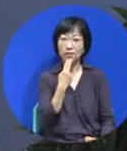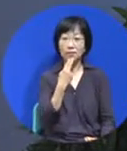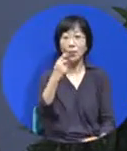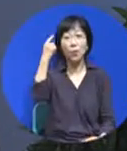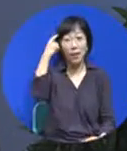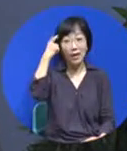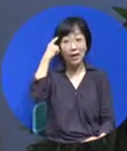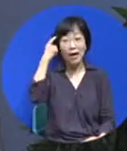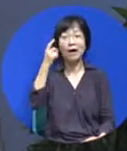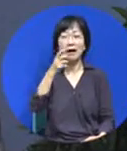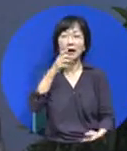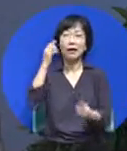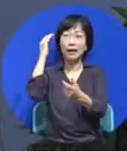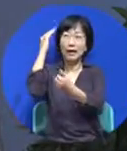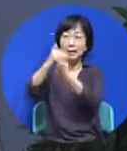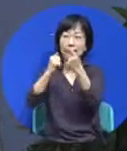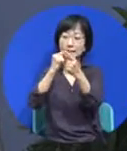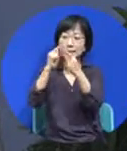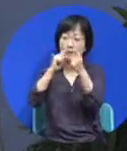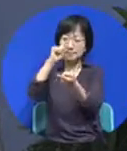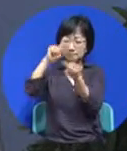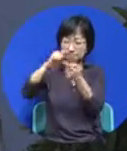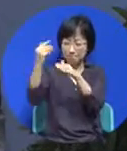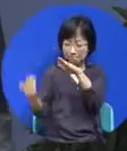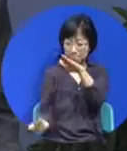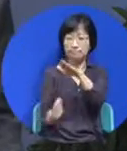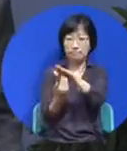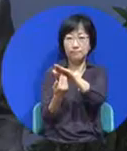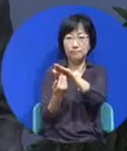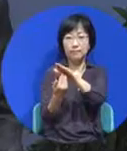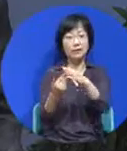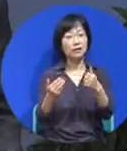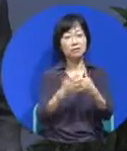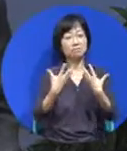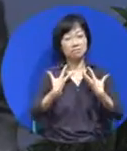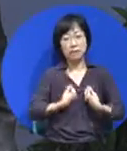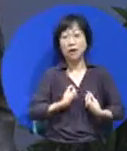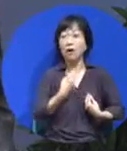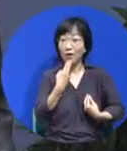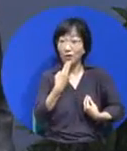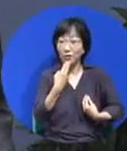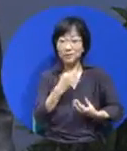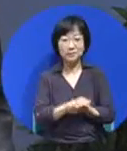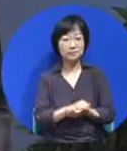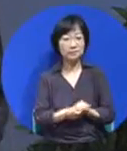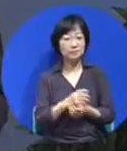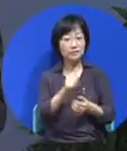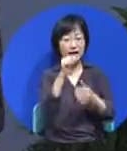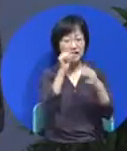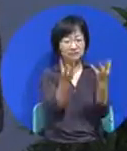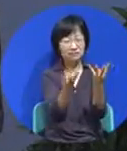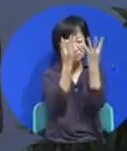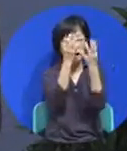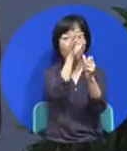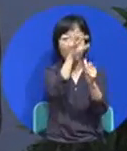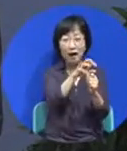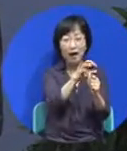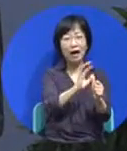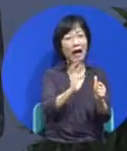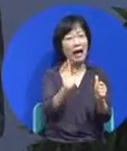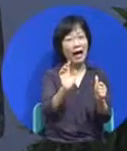왜냐? 말씀이 성취니까요. Why? Well, because it was the word being fulfilled. 감옥으로 간 것이 아니고 사실은